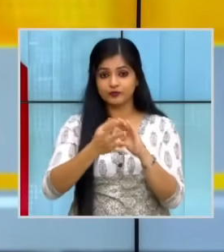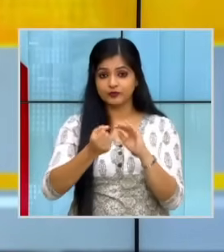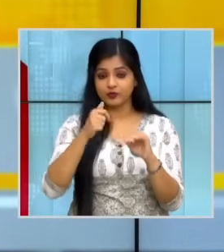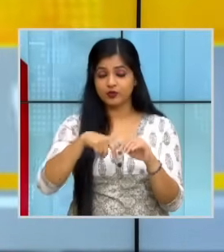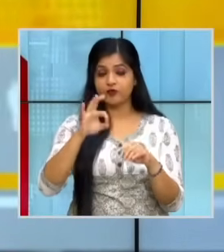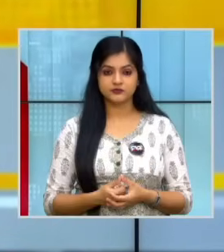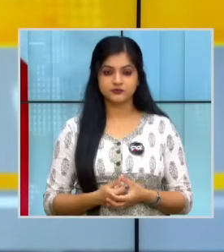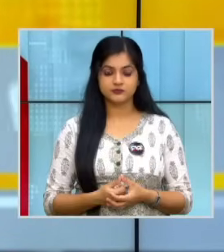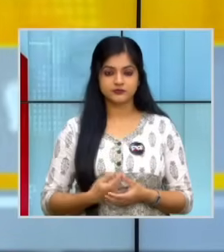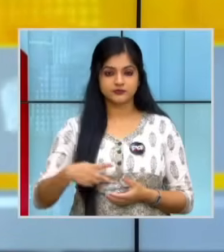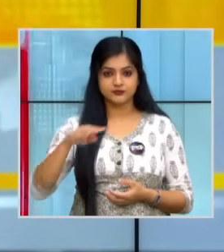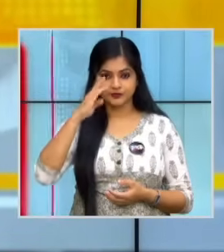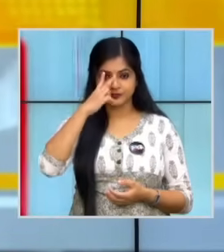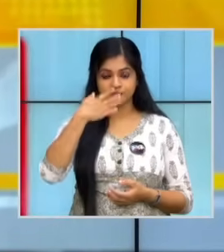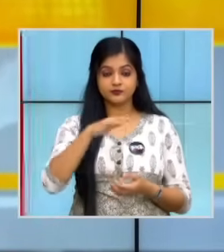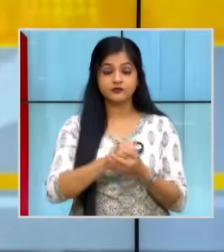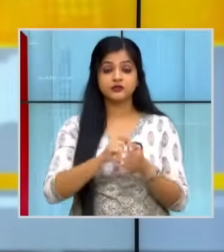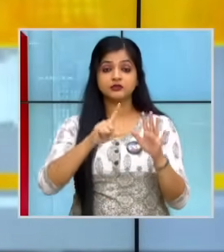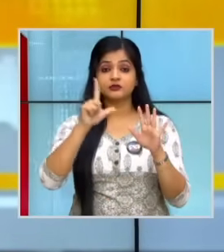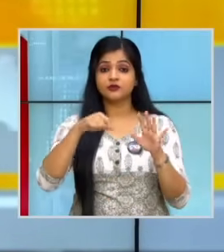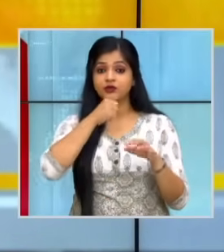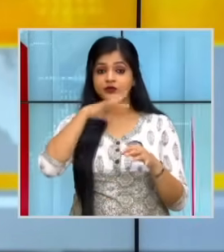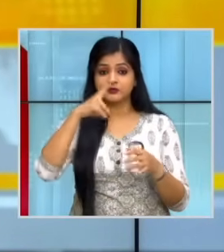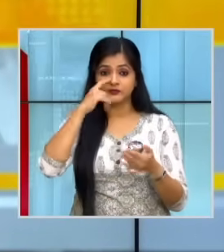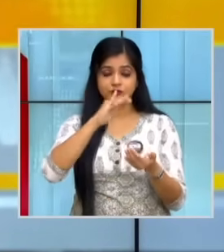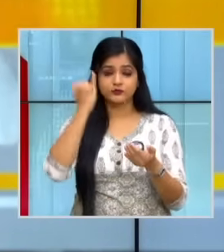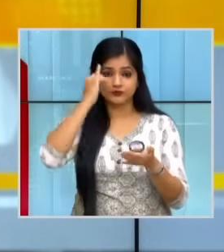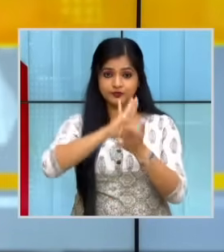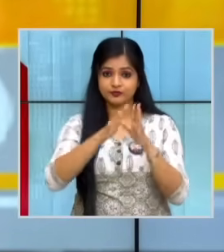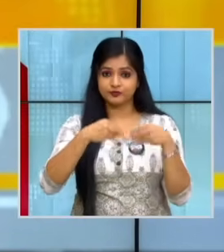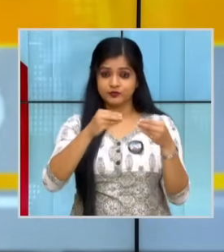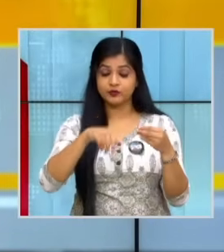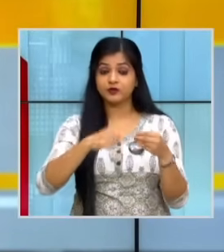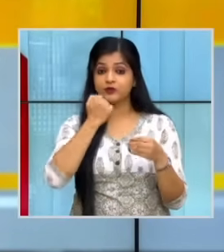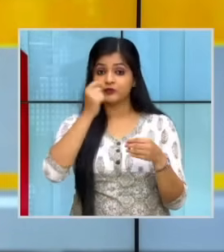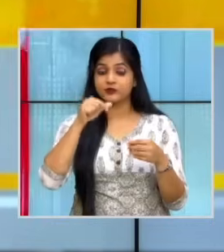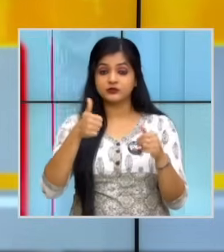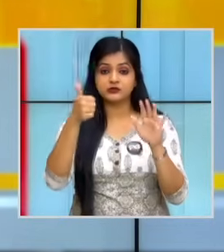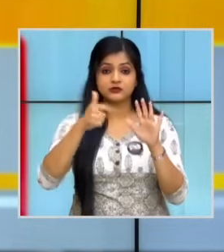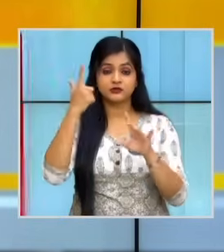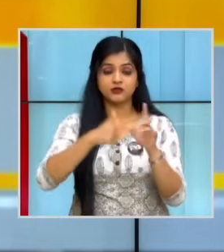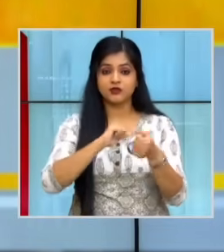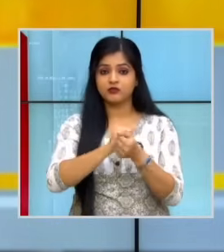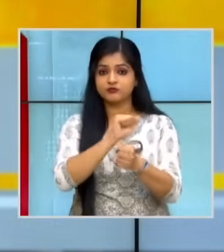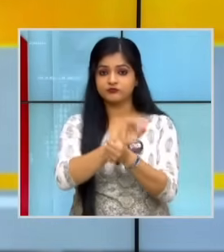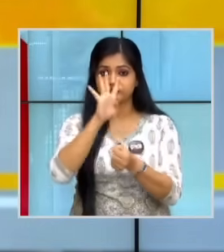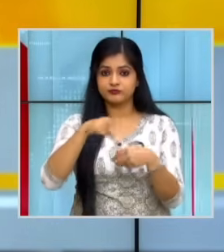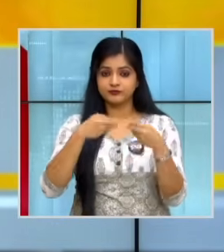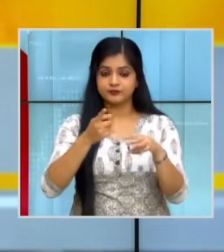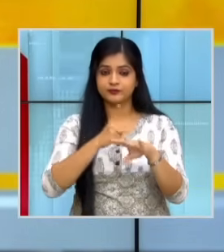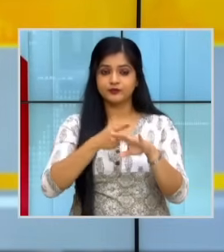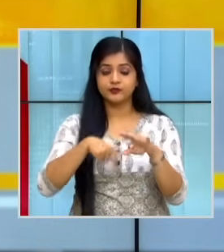ഉദ്യോഗസ്ഥൻ പിടിയിലായി. 7 വയസ്സുകാരിയെ ലൈംഗികമായി ഉപദ്രവിച്ച പ്രതിക്ക് 6 വർഷം കഠിന തടവ്. ബാലുശ്ശേരി സ്വദേശി മുഹമ്മദിനെയാണ്